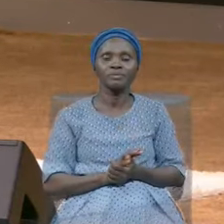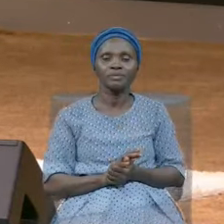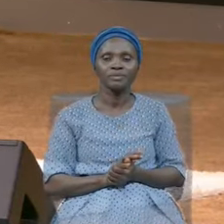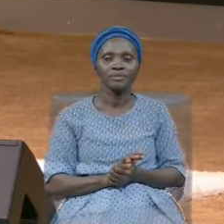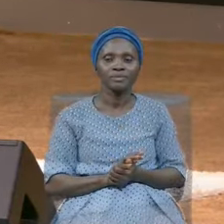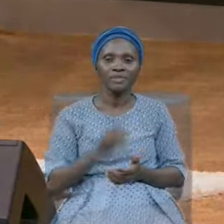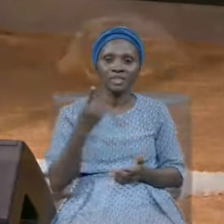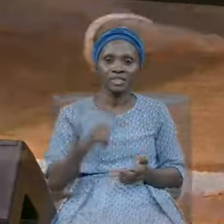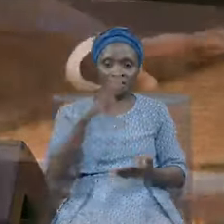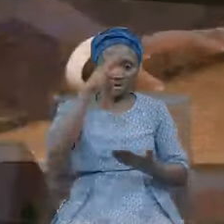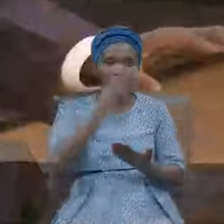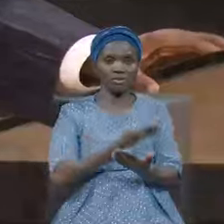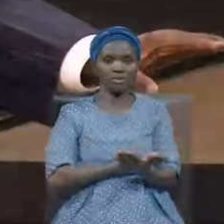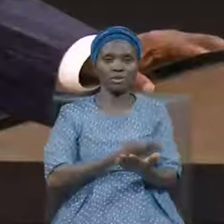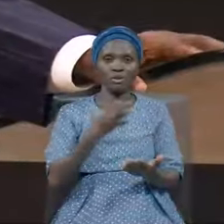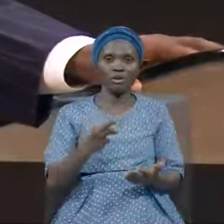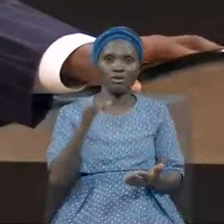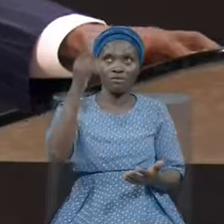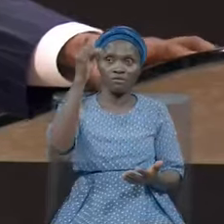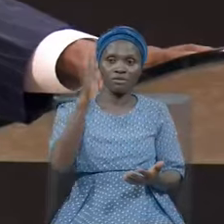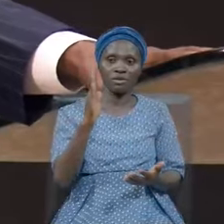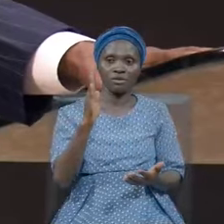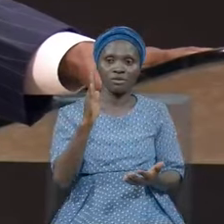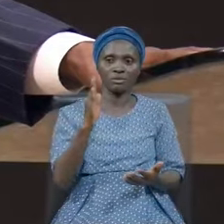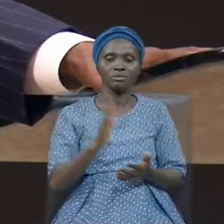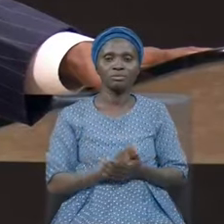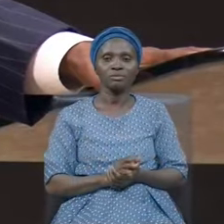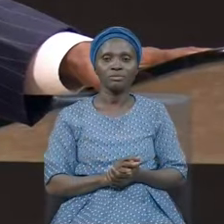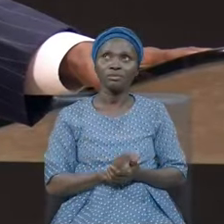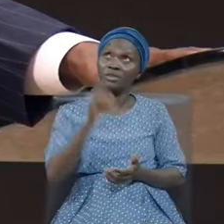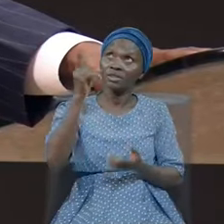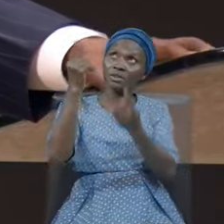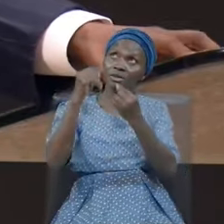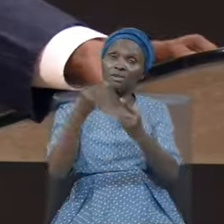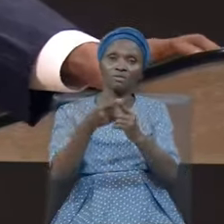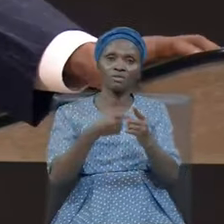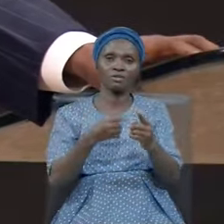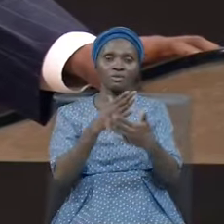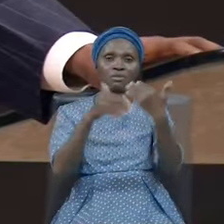Dieu. Le Fils de Dieu. Il est venu du ciel